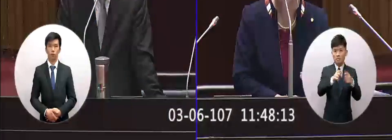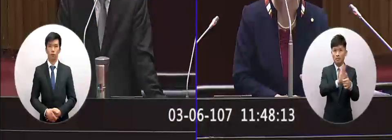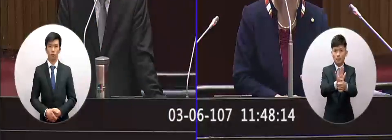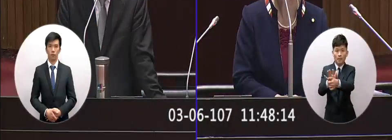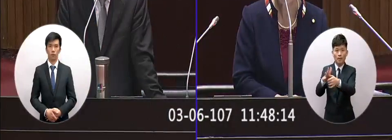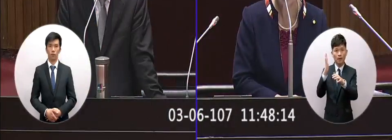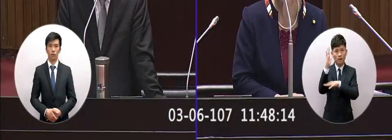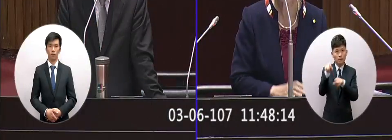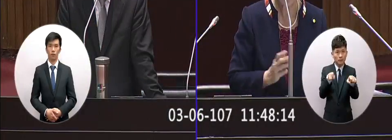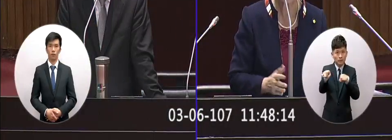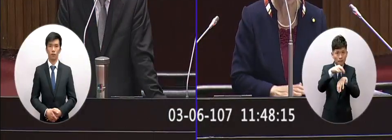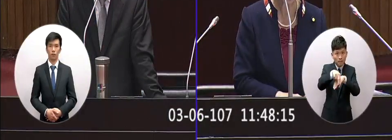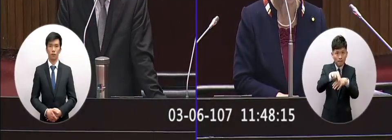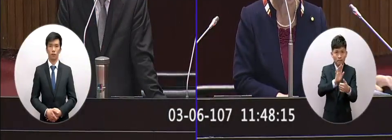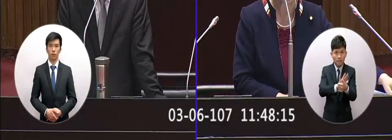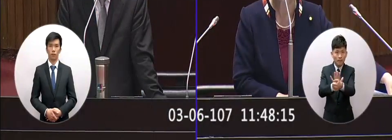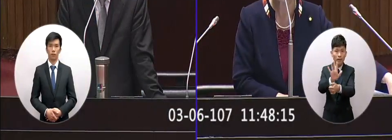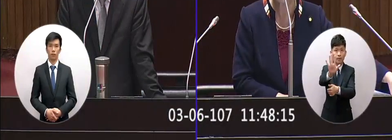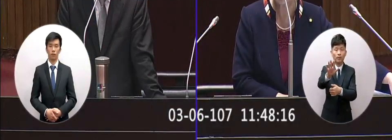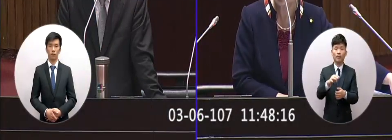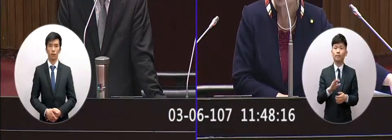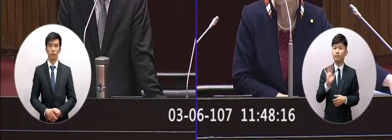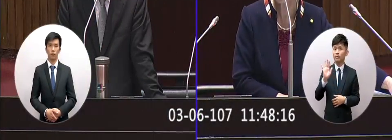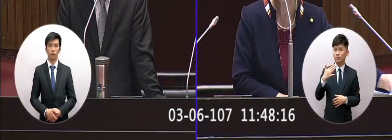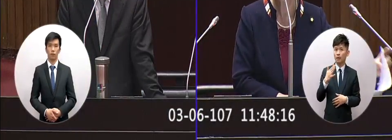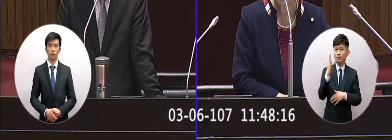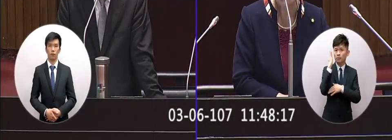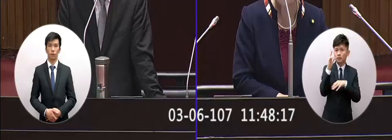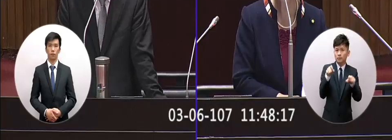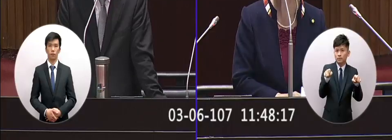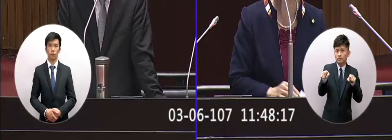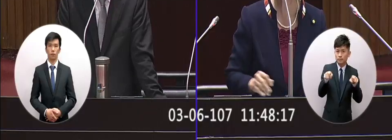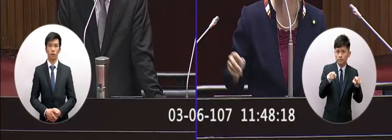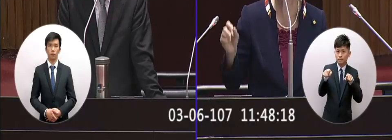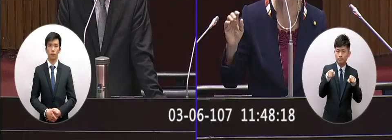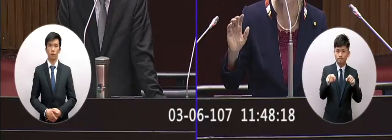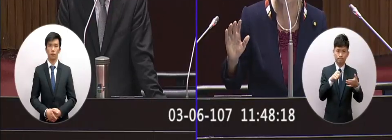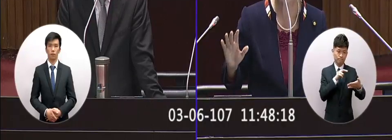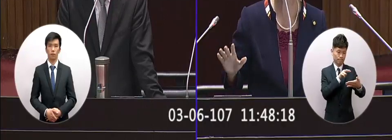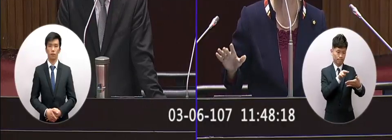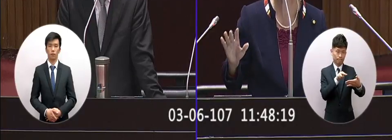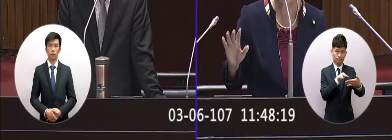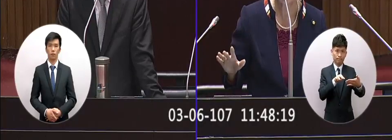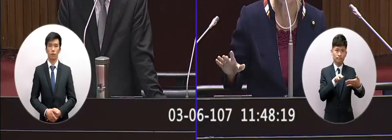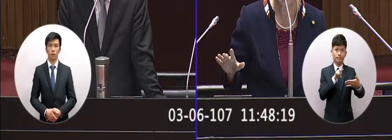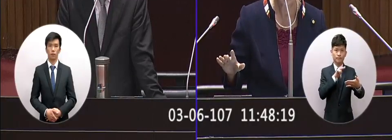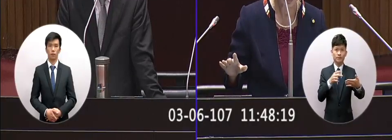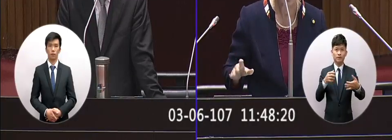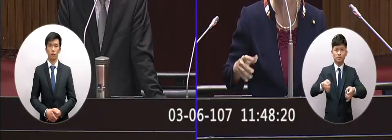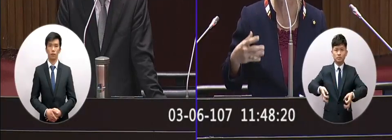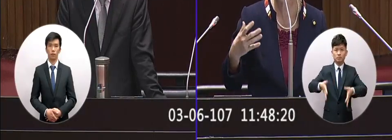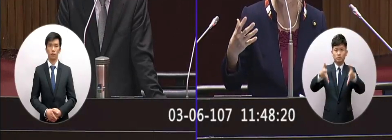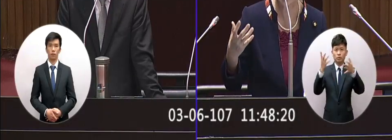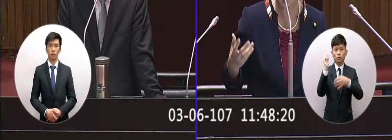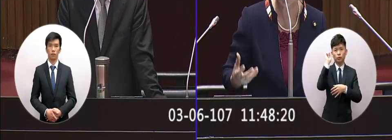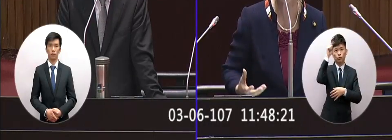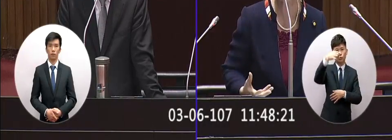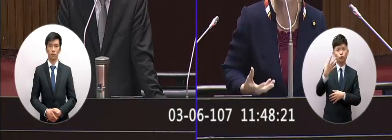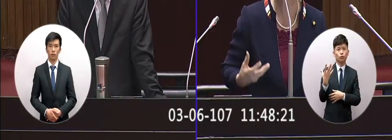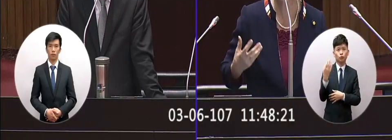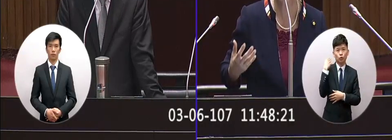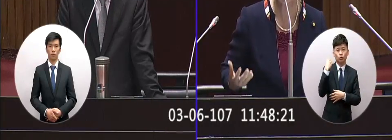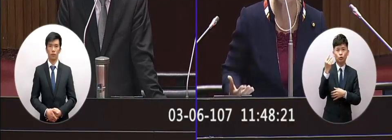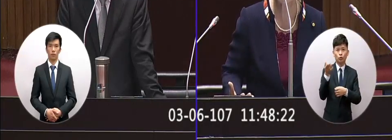些的政策，但是我们看到了我们所有的这些的政策都偏向在这些所谓的危老建物的这些的这些